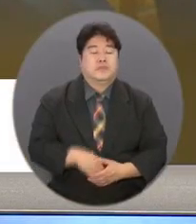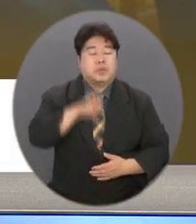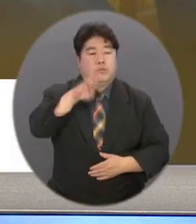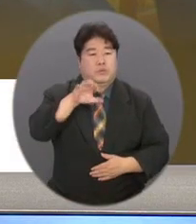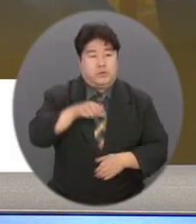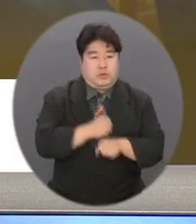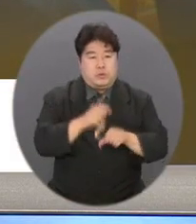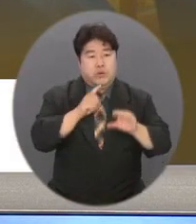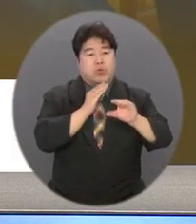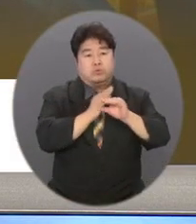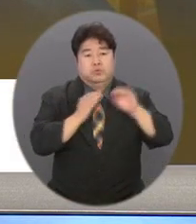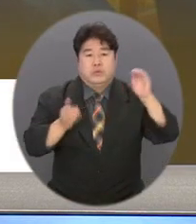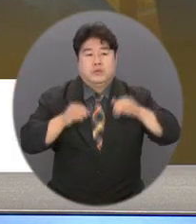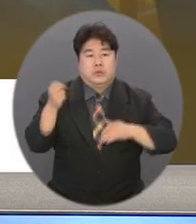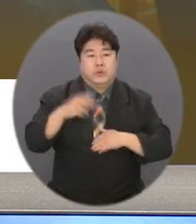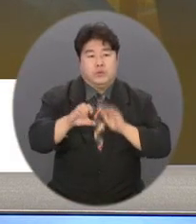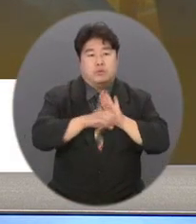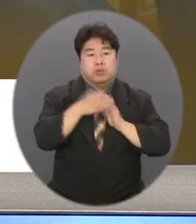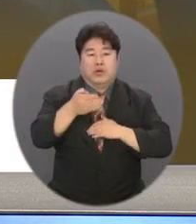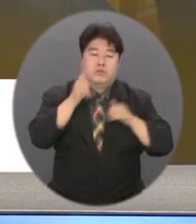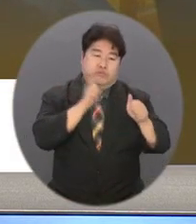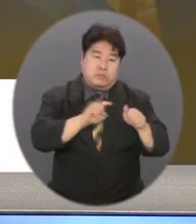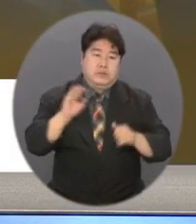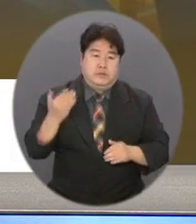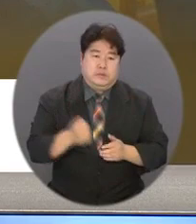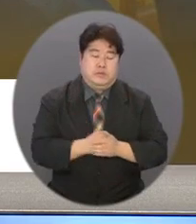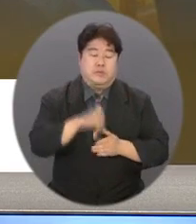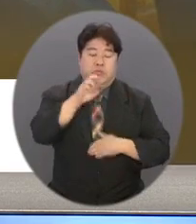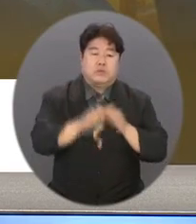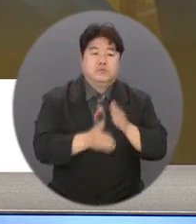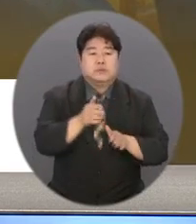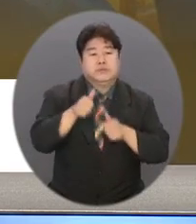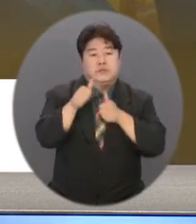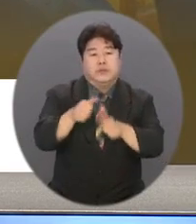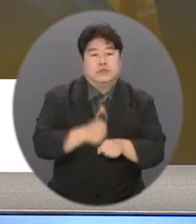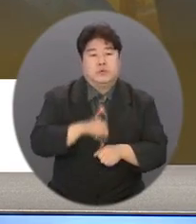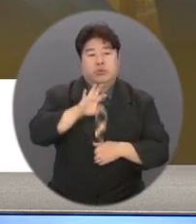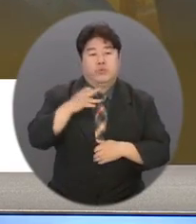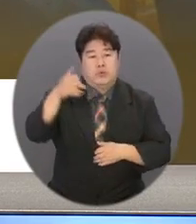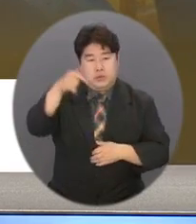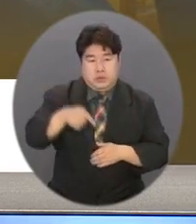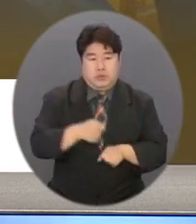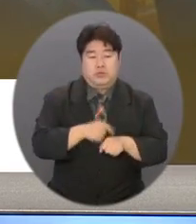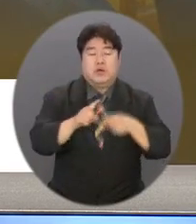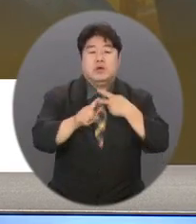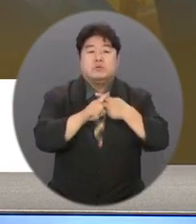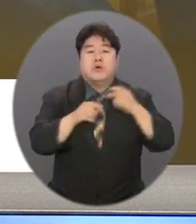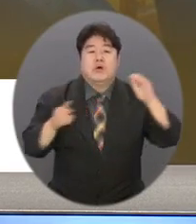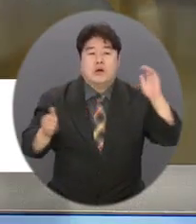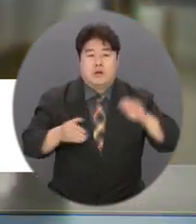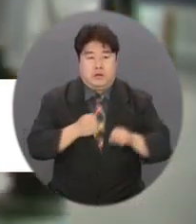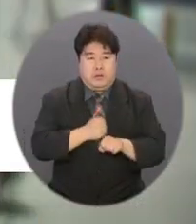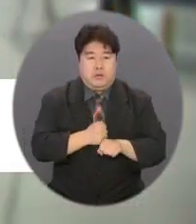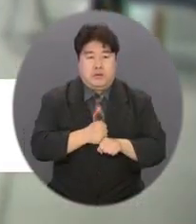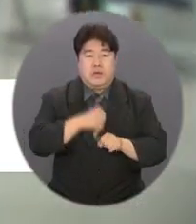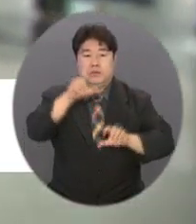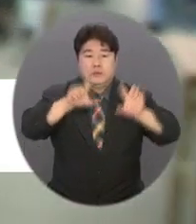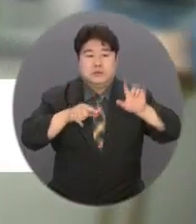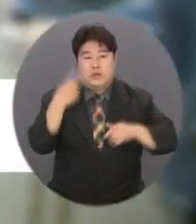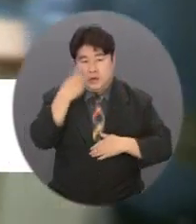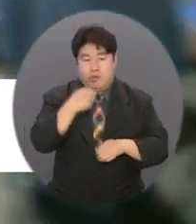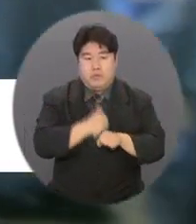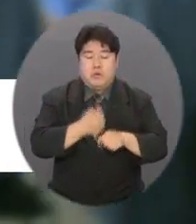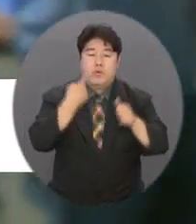방주에서 중학생이 또 코론 알고 의 확진 됐습니다 광주시에 따르면 광산구의 한 중학생이 요 증상 검사에서